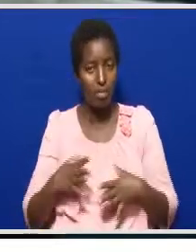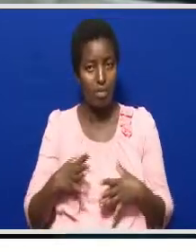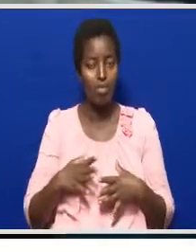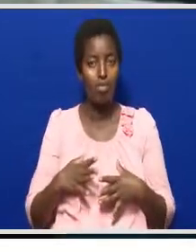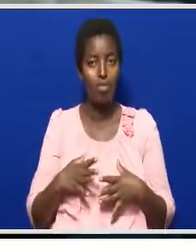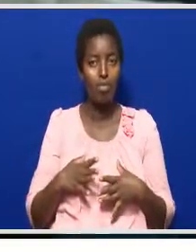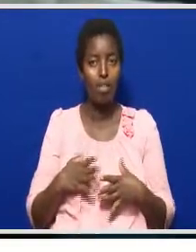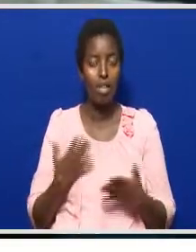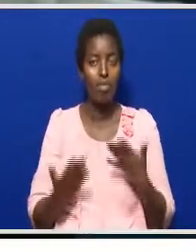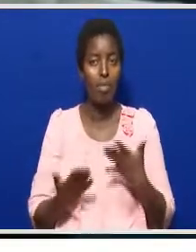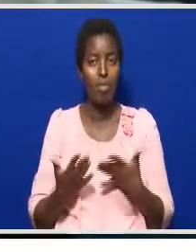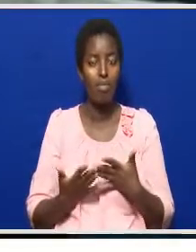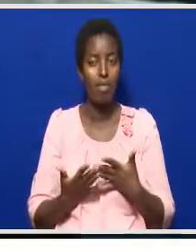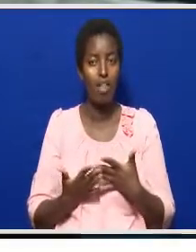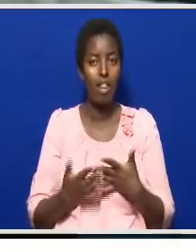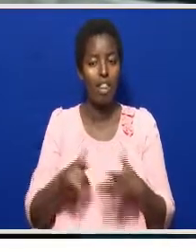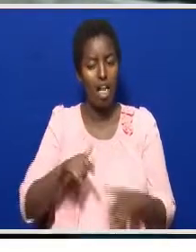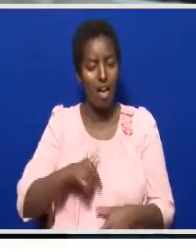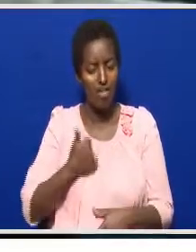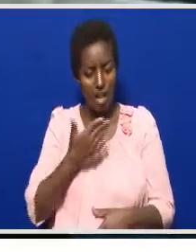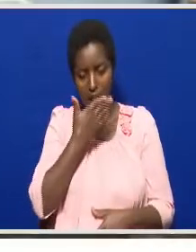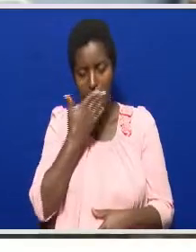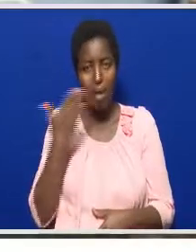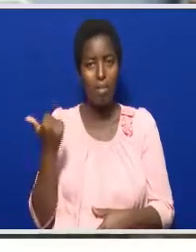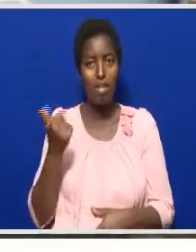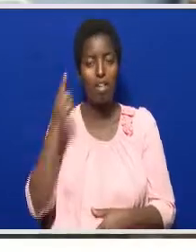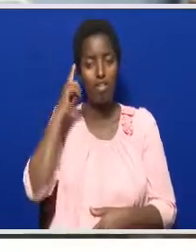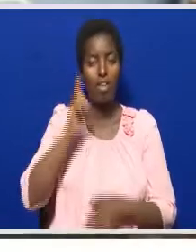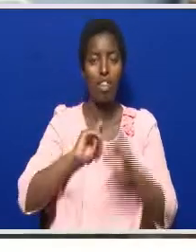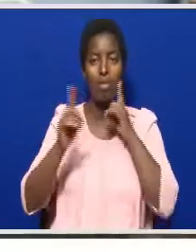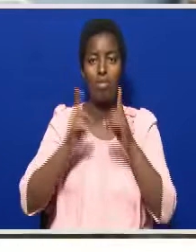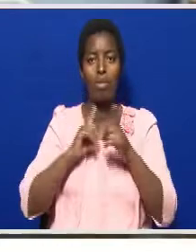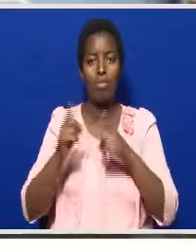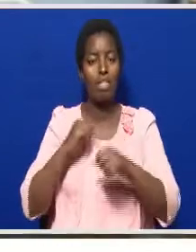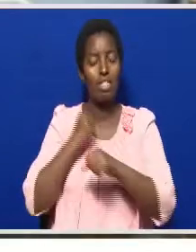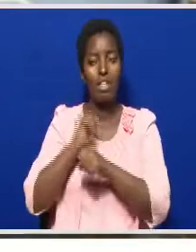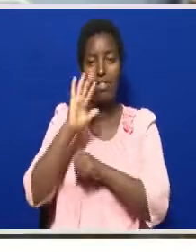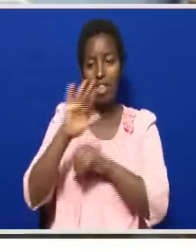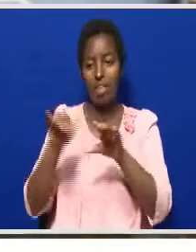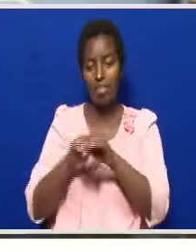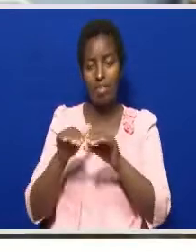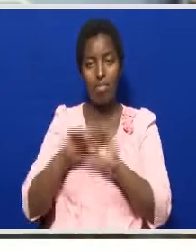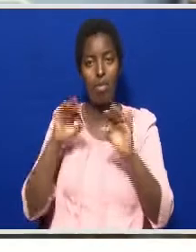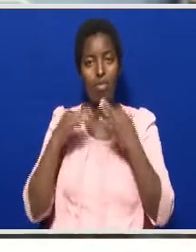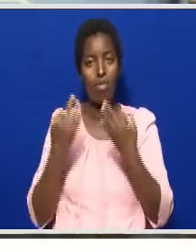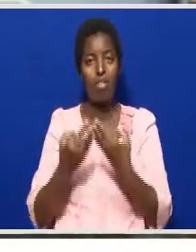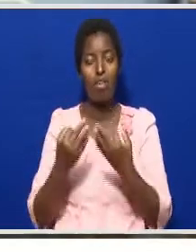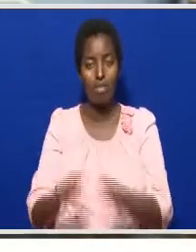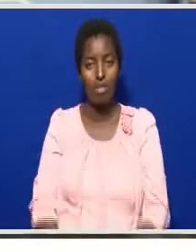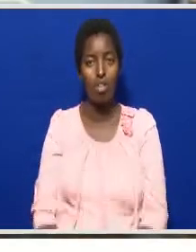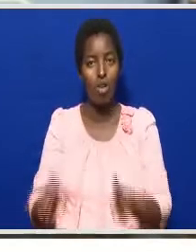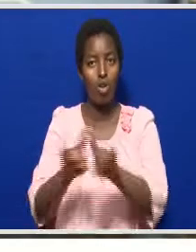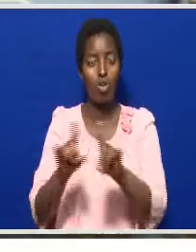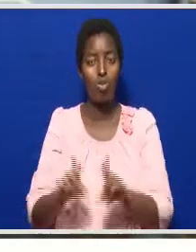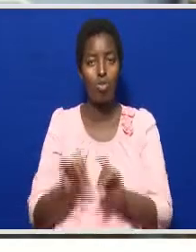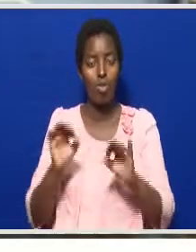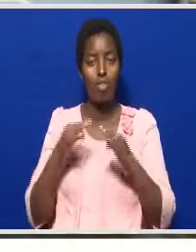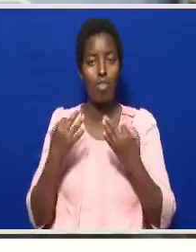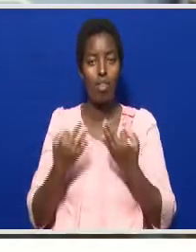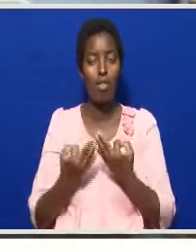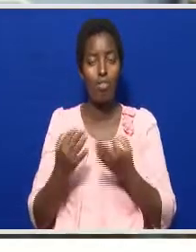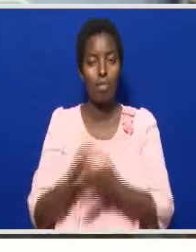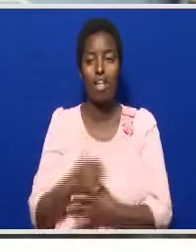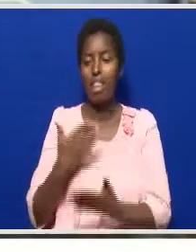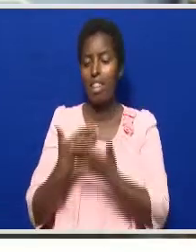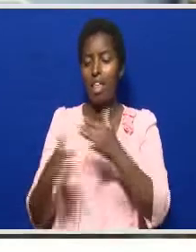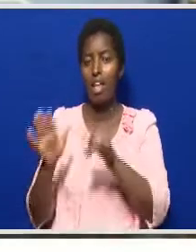yani wana recover kulingana na mawasiliano waliyofanya nao na family zao, na family nao